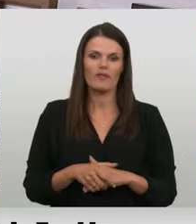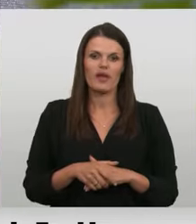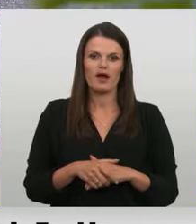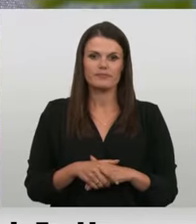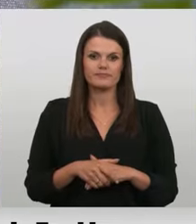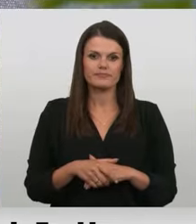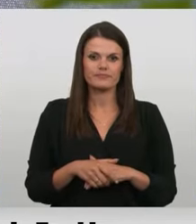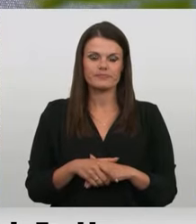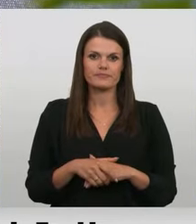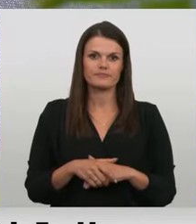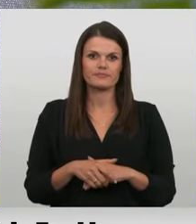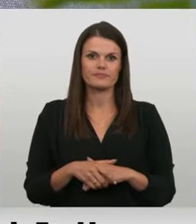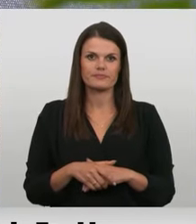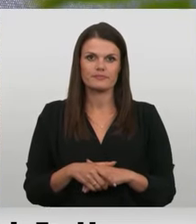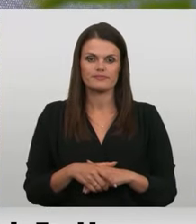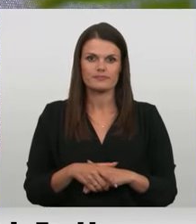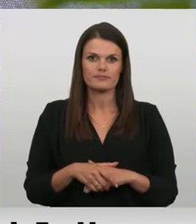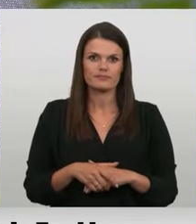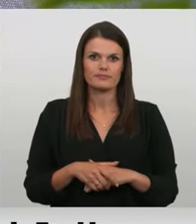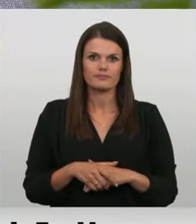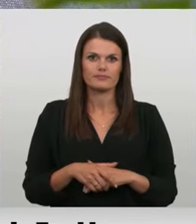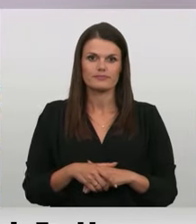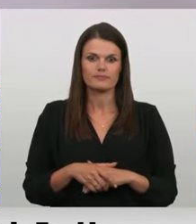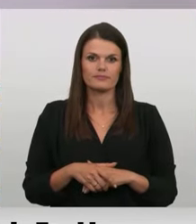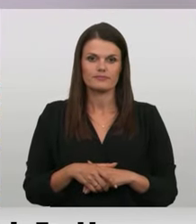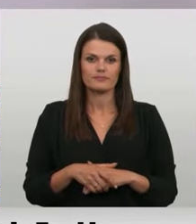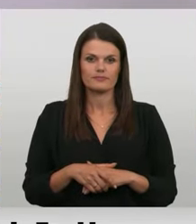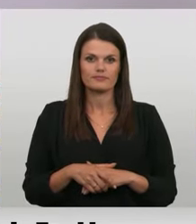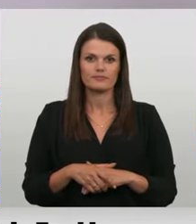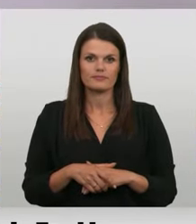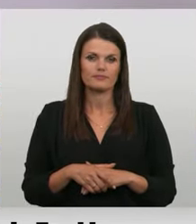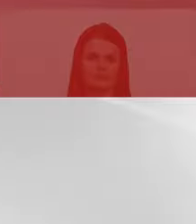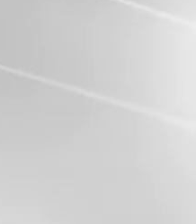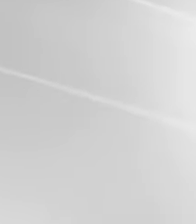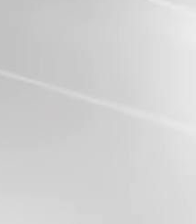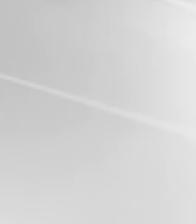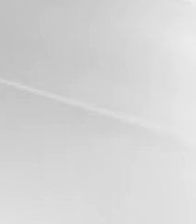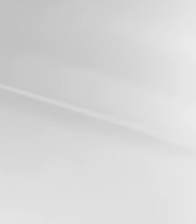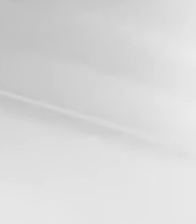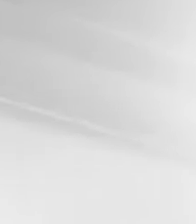Artūrs Olševskis, Māris Jurgensons, Anastasija Demidenoka, Edgars Poļkevičs, Latvijas televīzija.